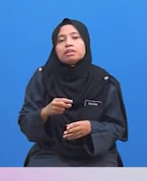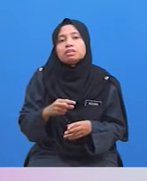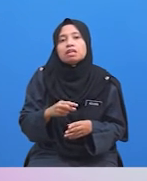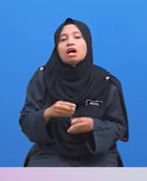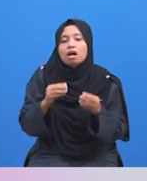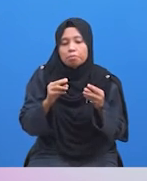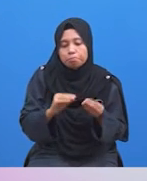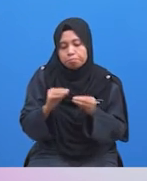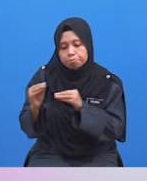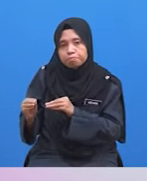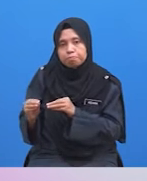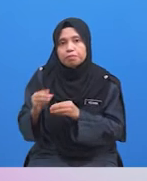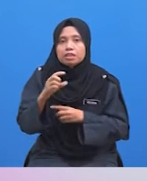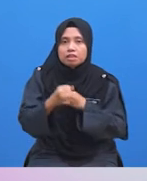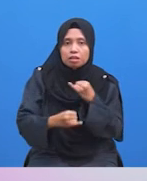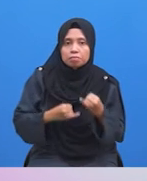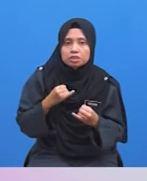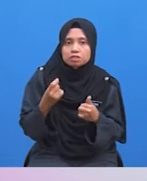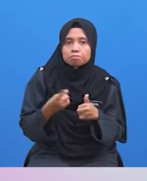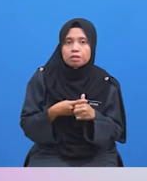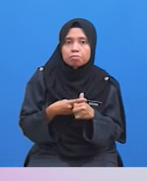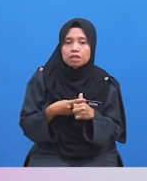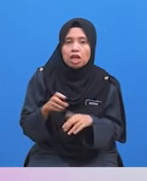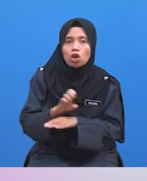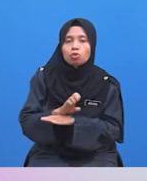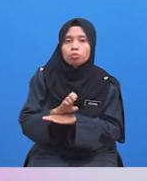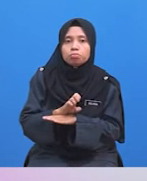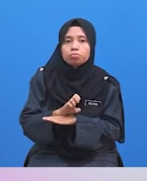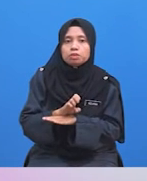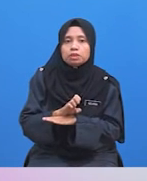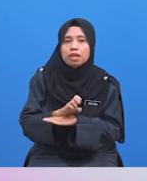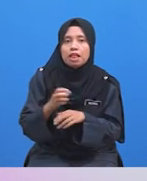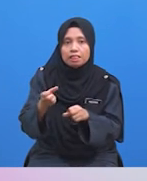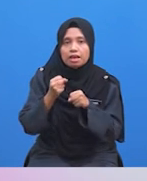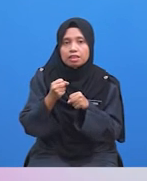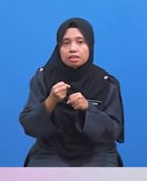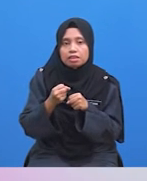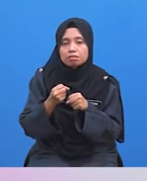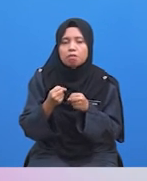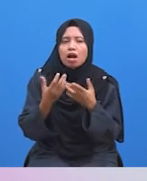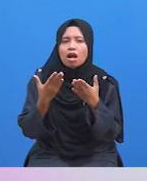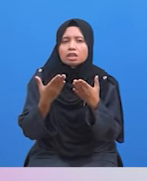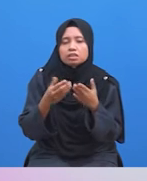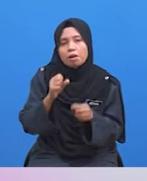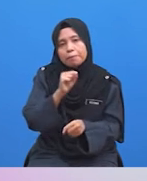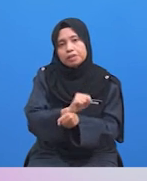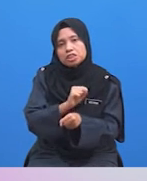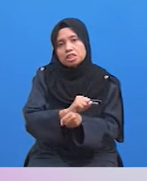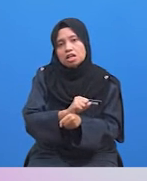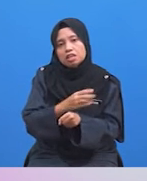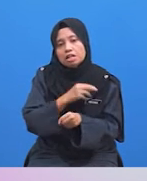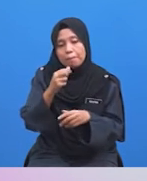antarabangsa pertama Fatur ekonomi seperti tarik Camplong pekerjaan dan penjagaan yang